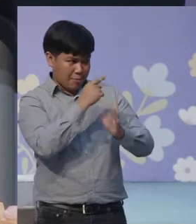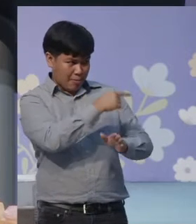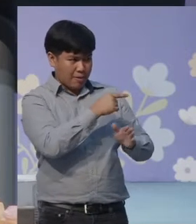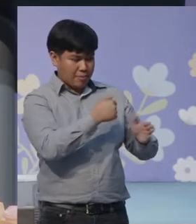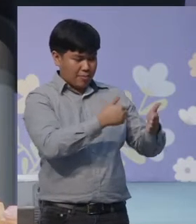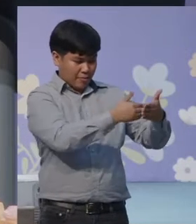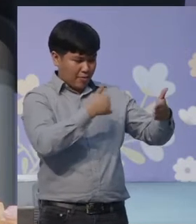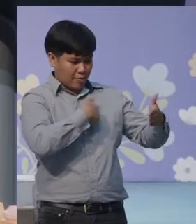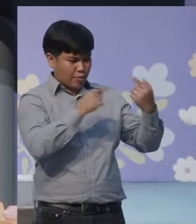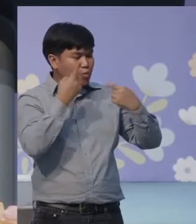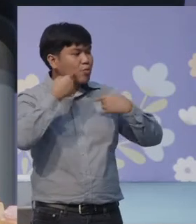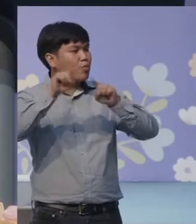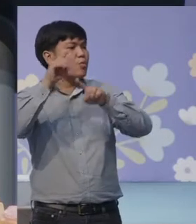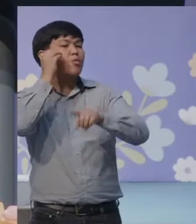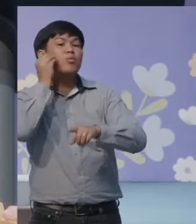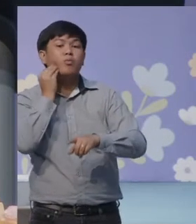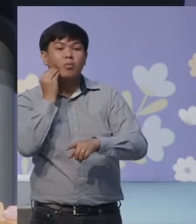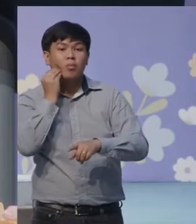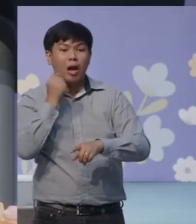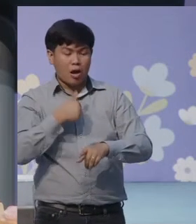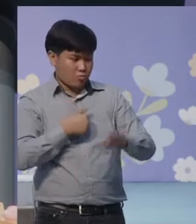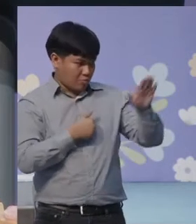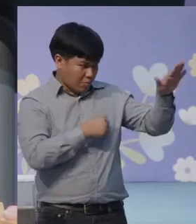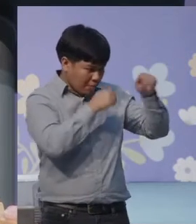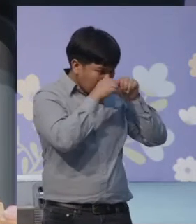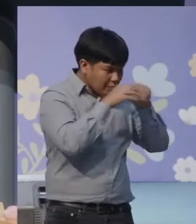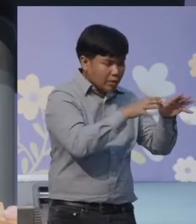ako umalis. Siya yung pagdadasal ko.